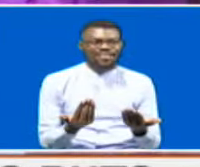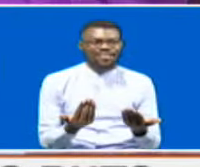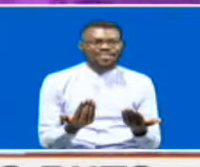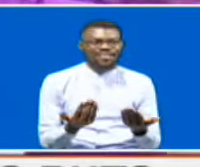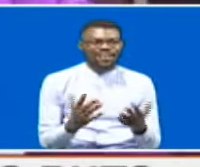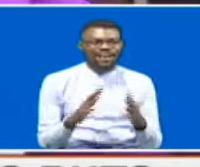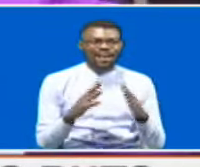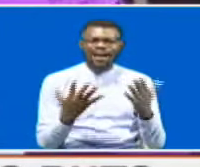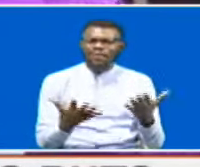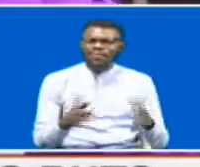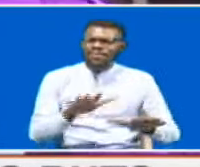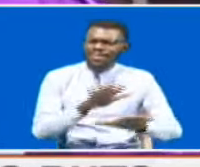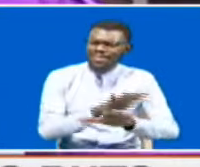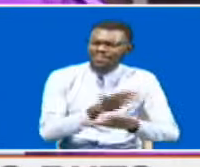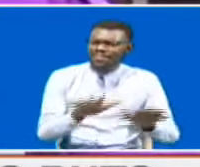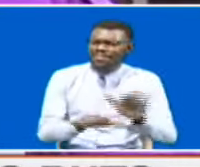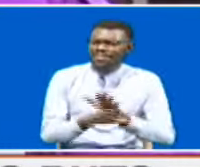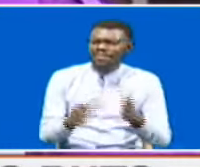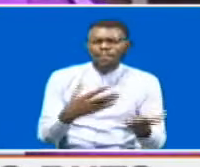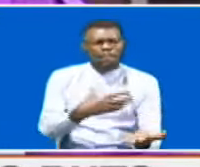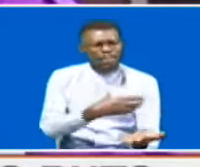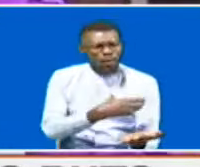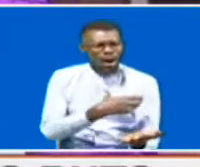Ana vitu yote ya serikali.